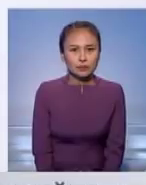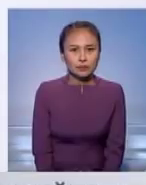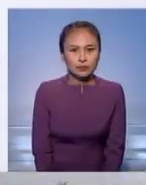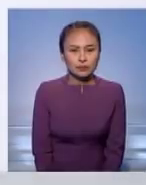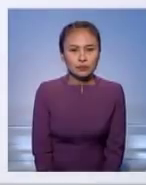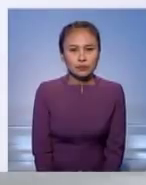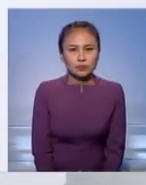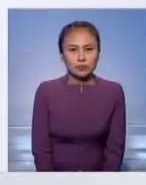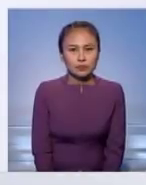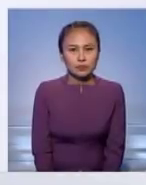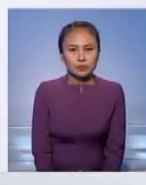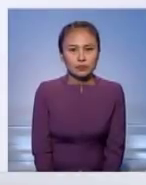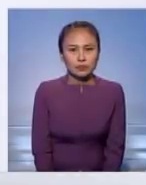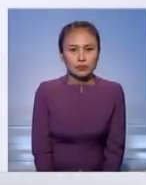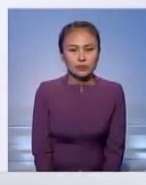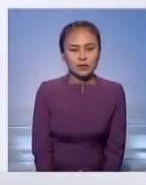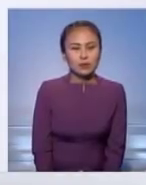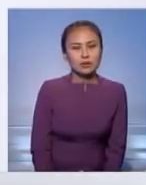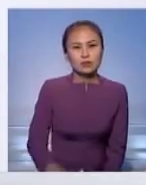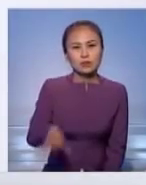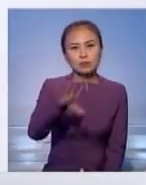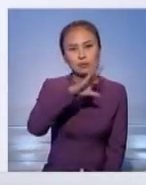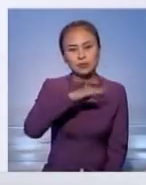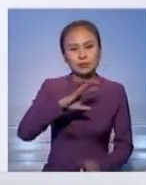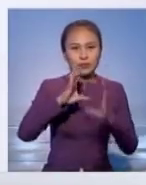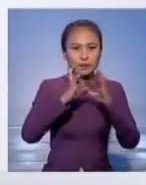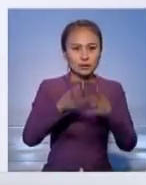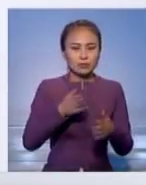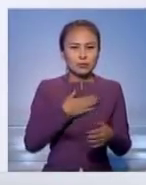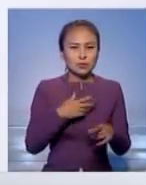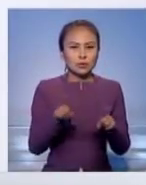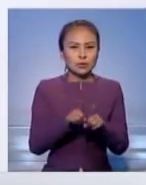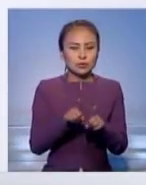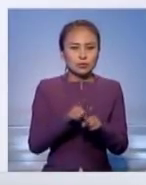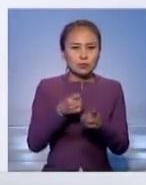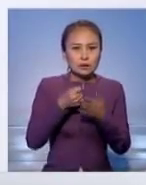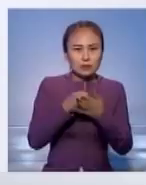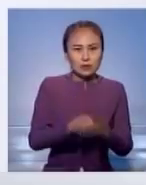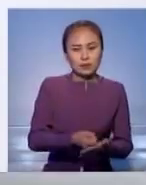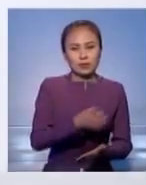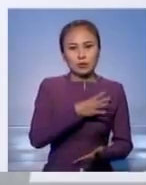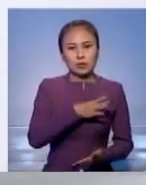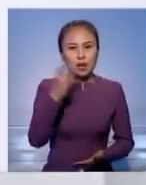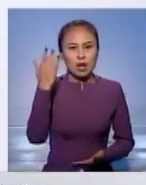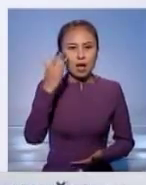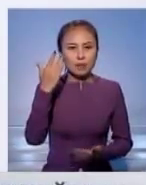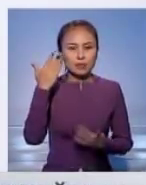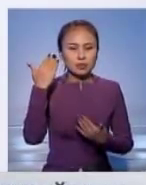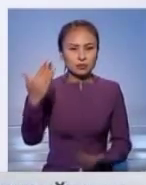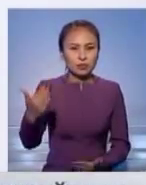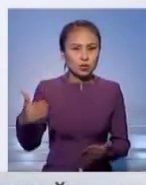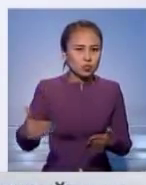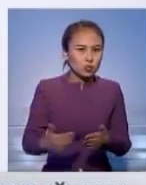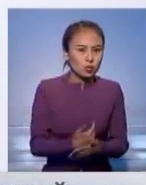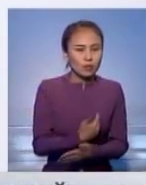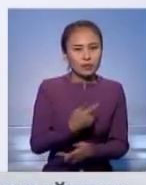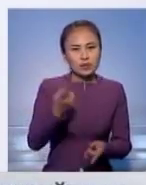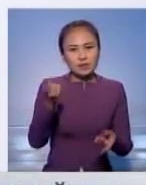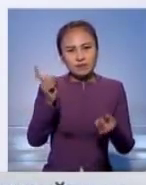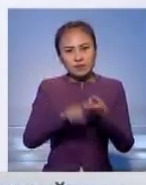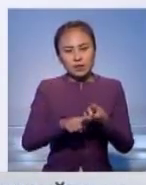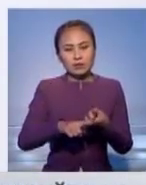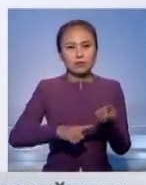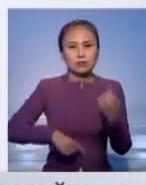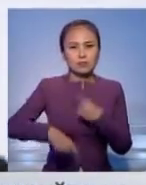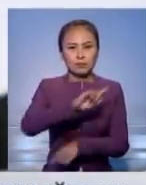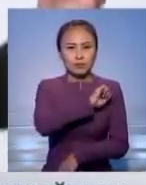Тижарет саваши ачан. Бүкіл әлемге, оның ішінде біздің елге де қысым көрсетіп жатқан Ақшқа, біз жаңа нарықтармен байланысты күшейту